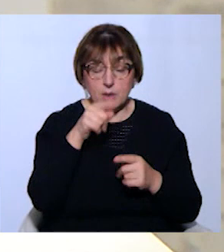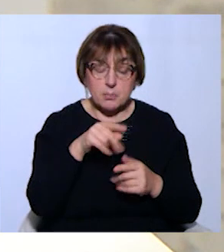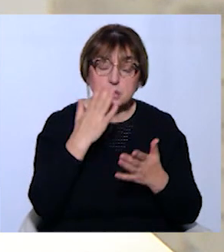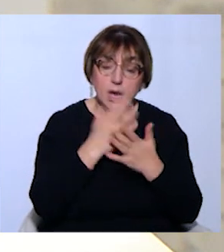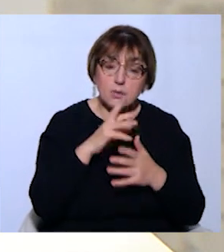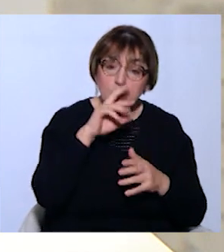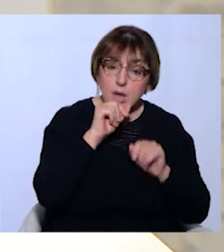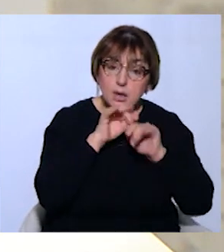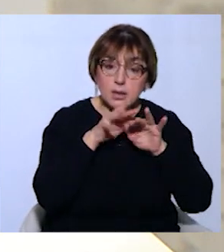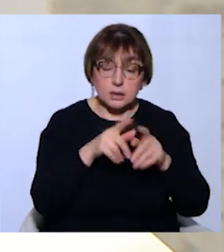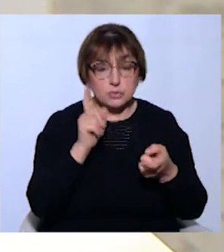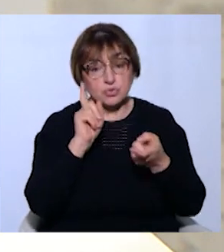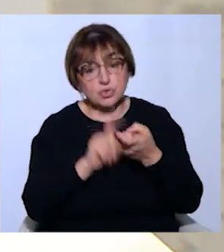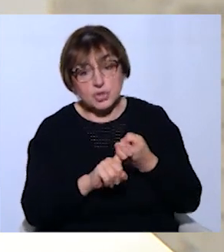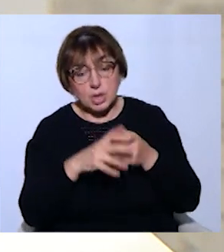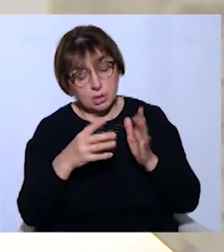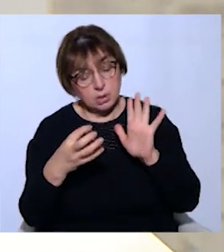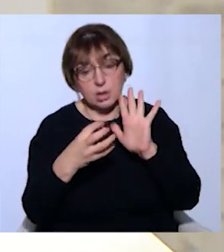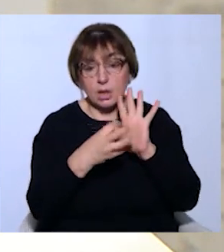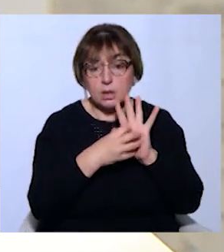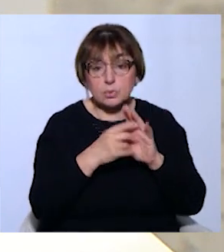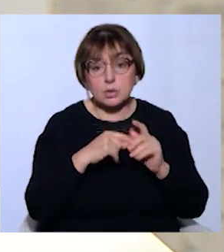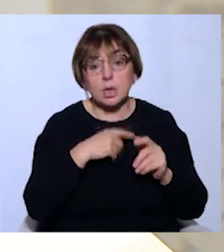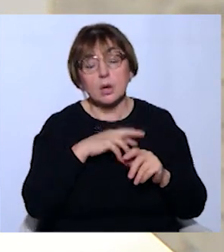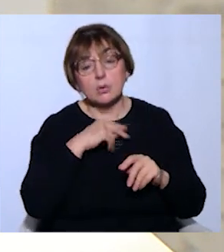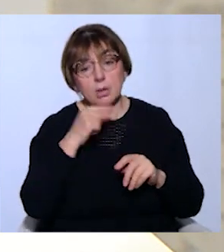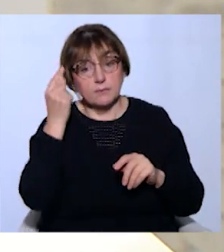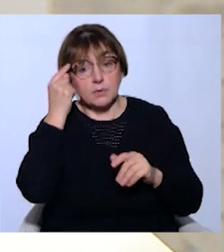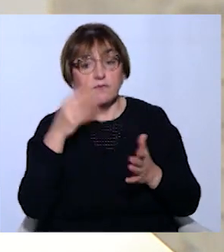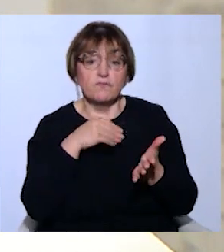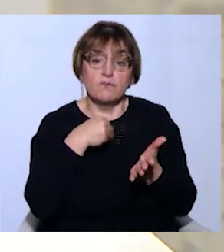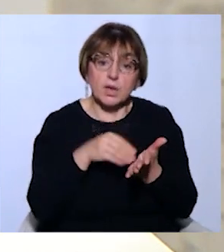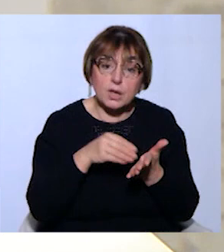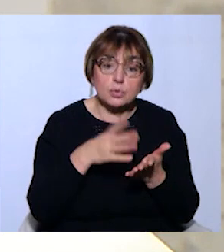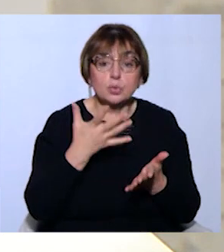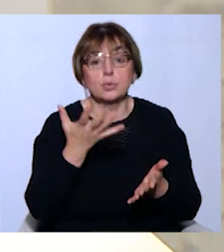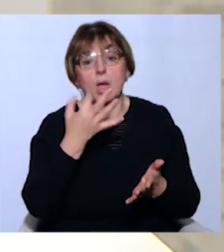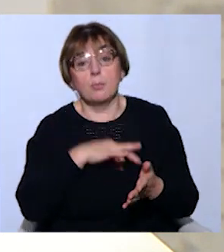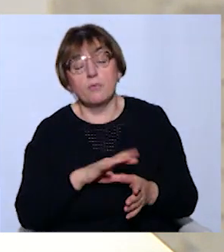არა მას ასეთი ნიშანი და თუ აქვს დაფიქრებით კარგად ღირს თუ არა მისი გამოყენება